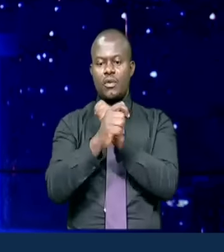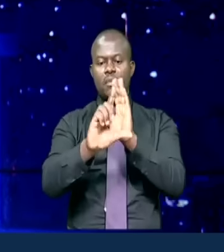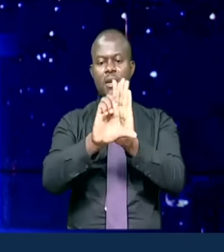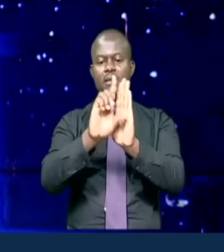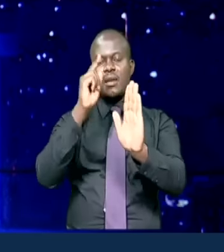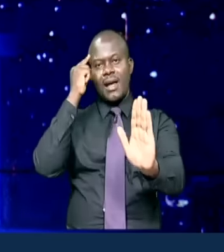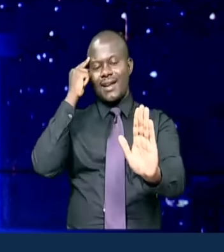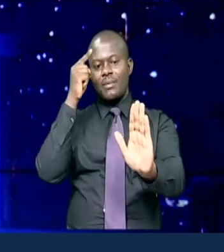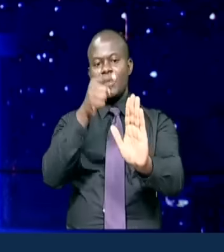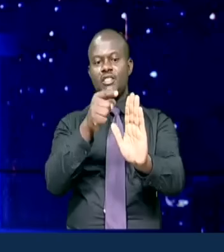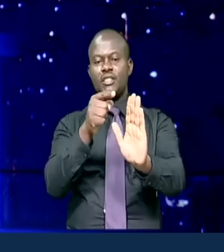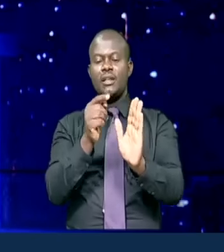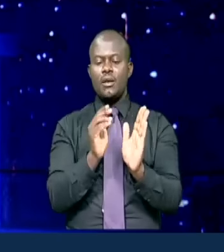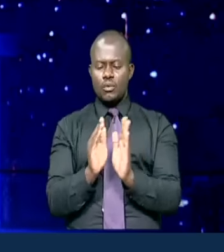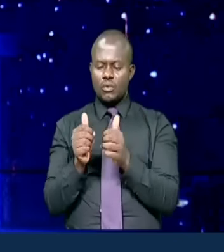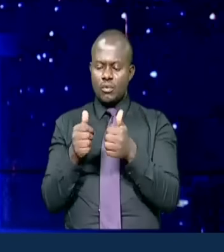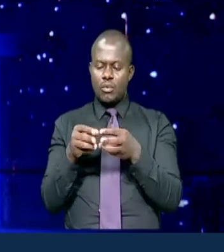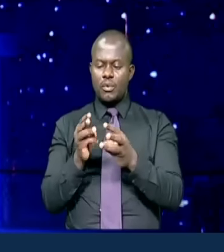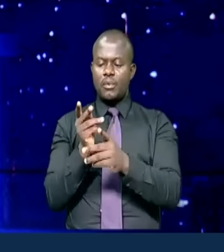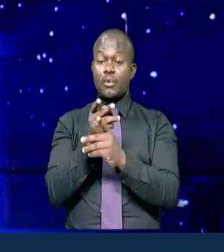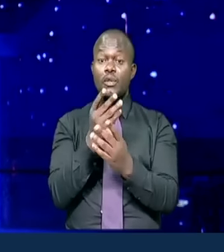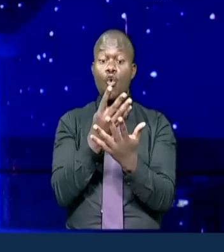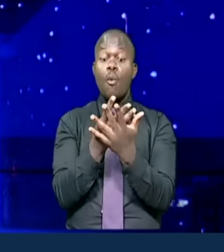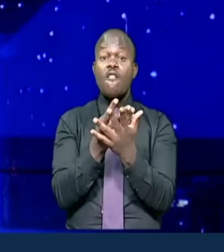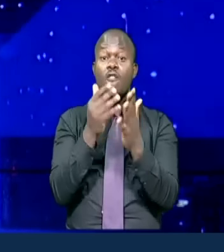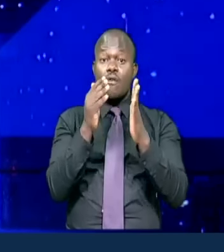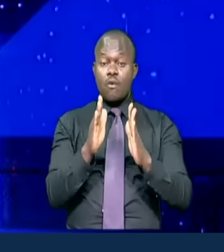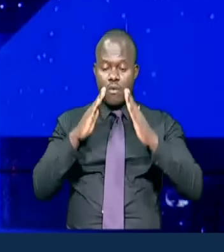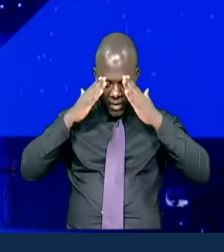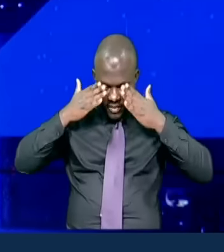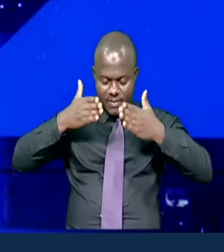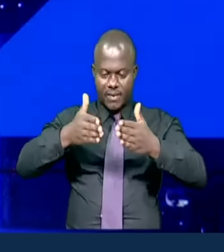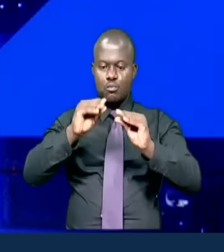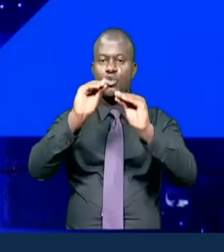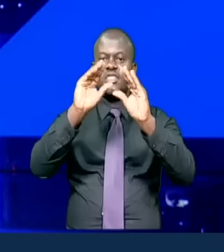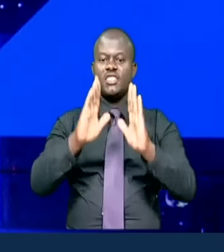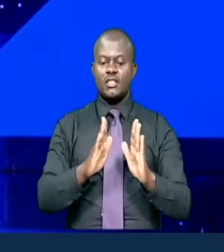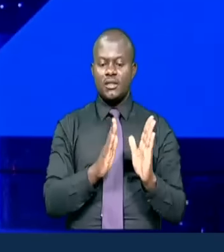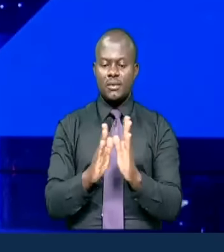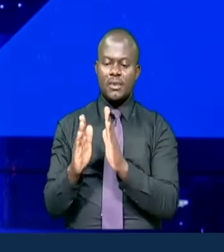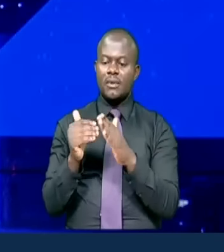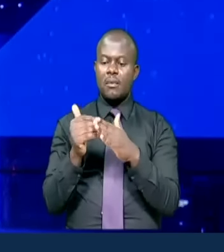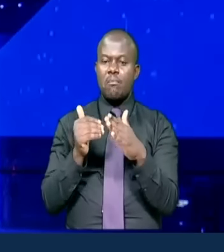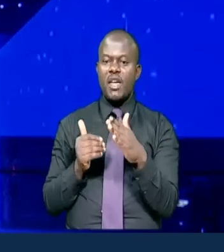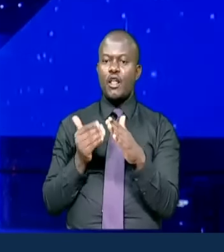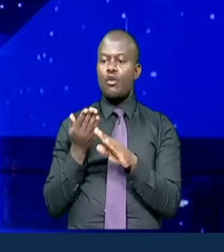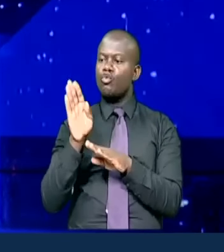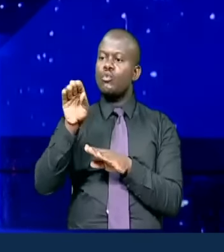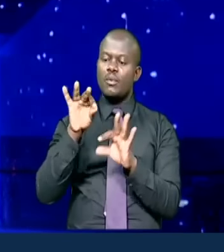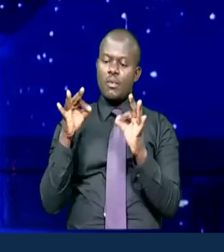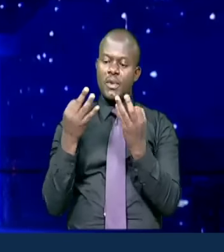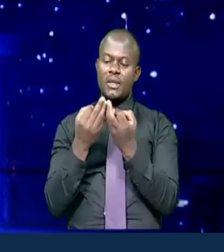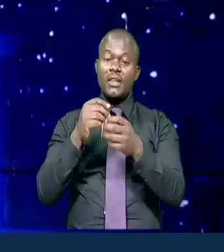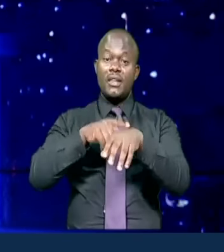hagamijwe kunoza uburyo bwo kwita ku bagororwa, hashyirwa imbaraga mu nyigisho zibategurira gusubira mu muryango